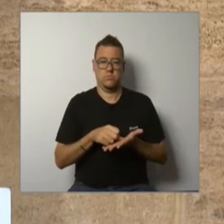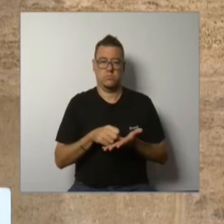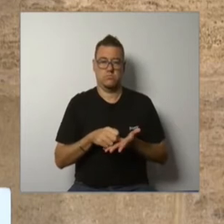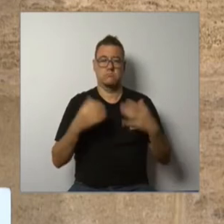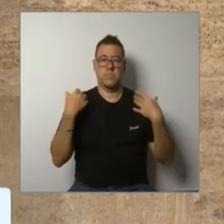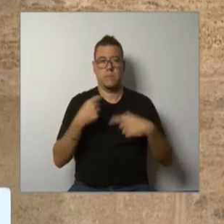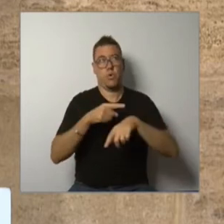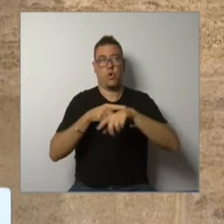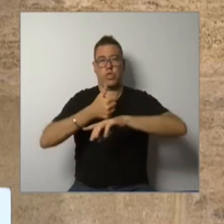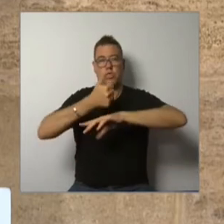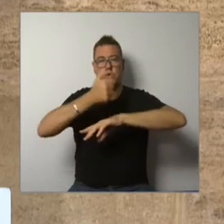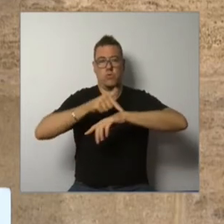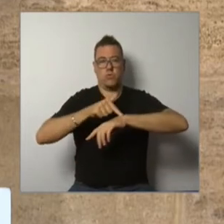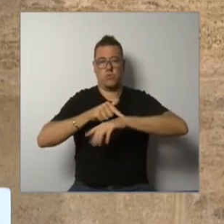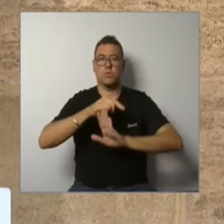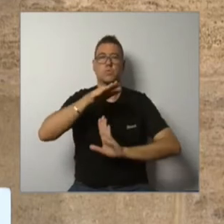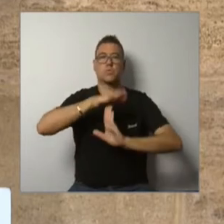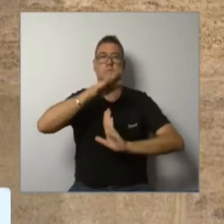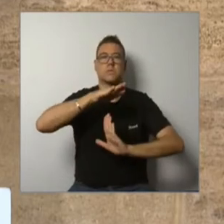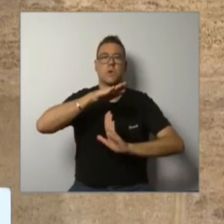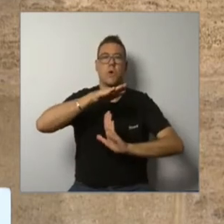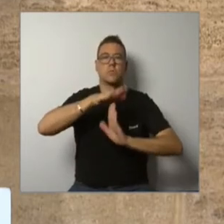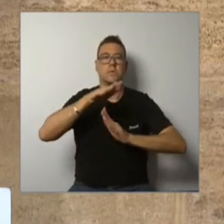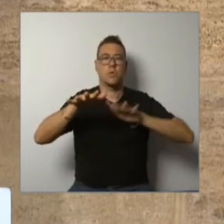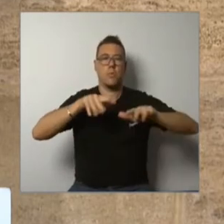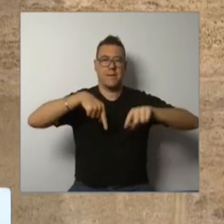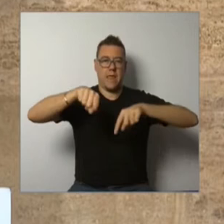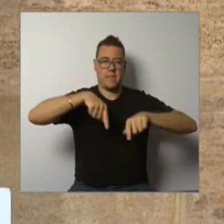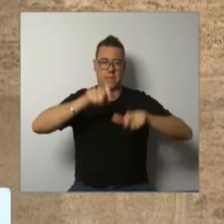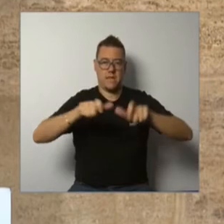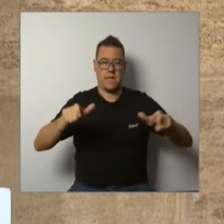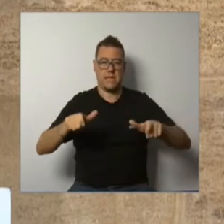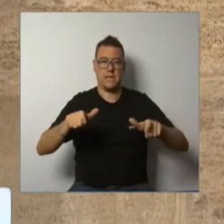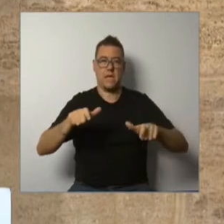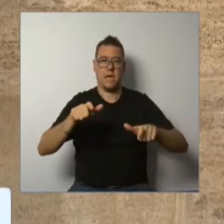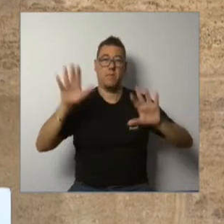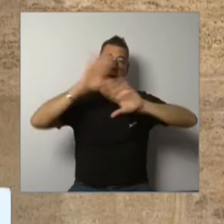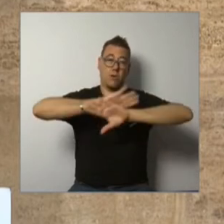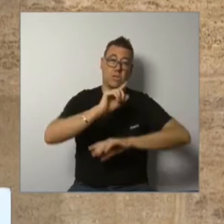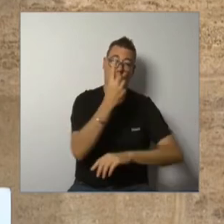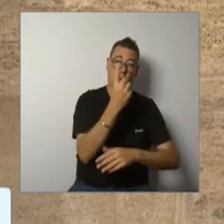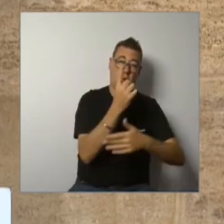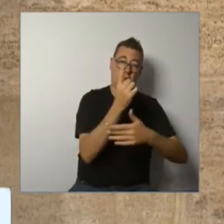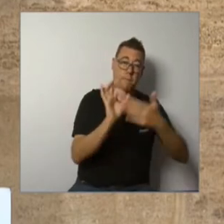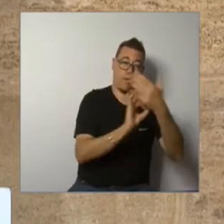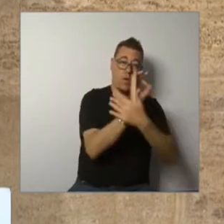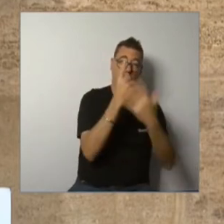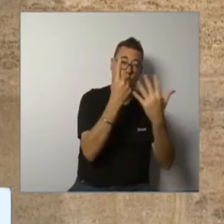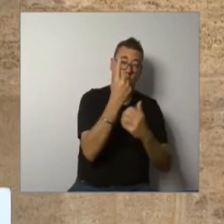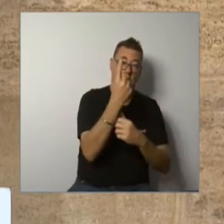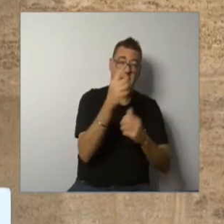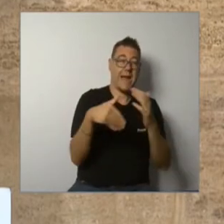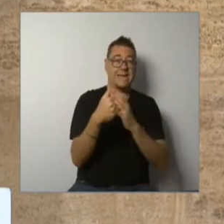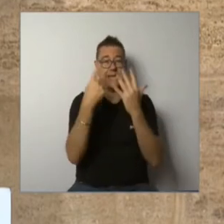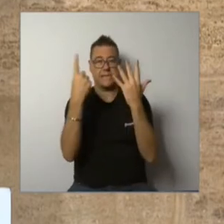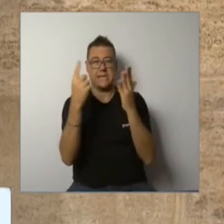un toc de queda, una suspensió de la mobilitat des de la 1 a les 6 de la matinada.